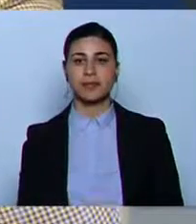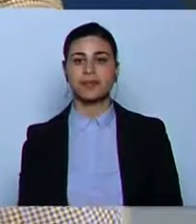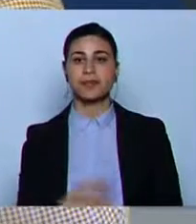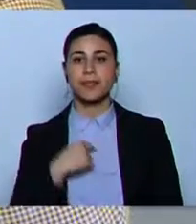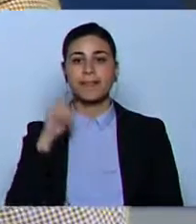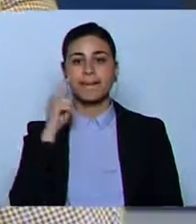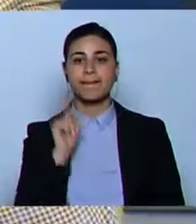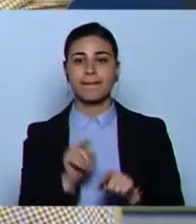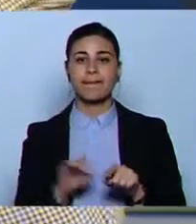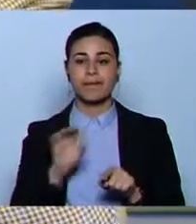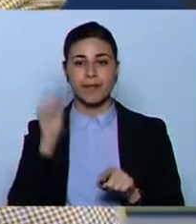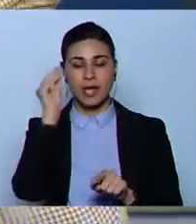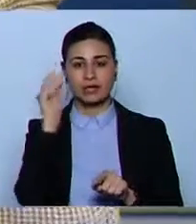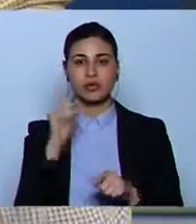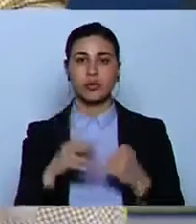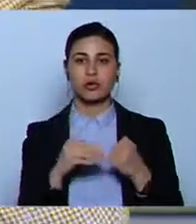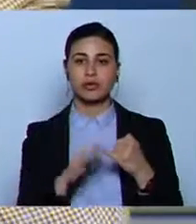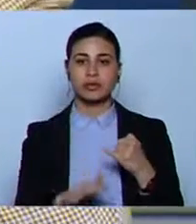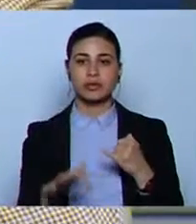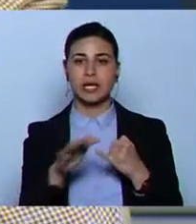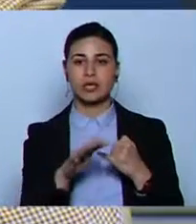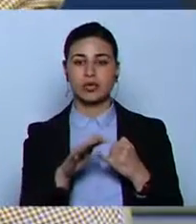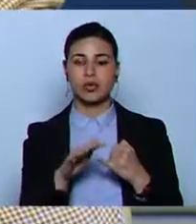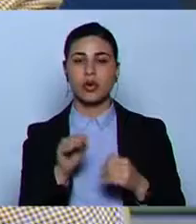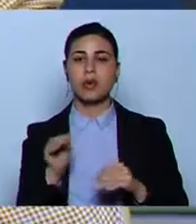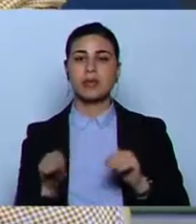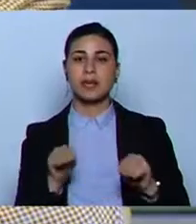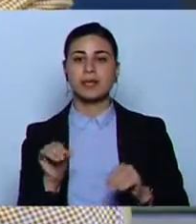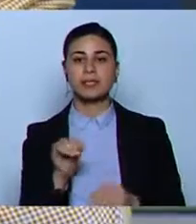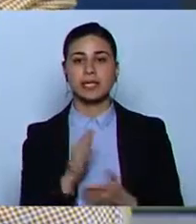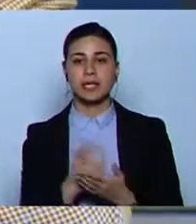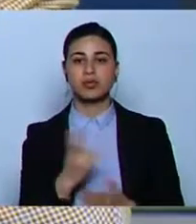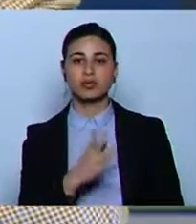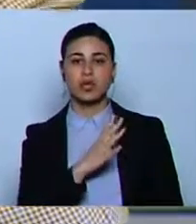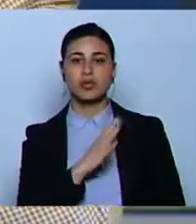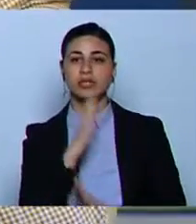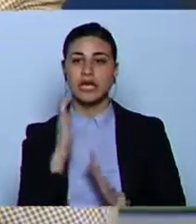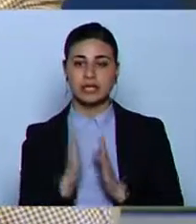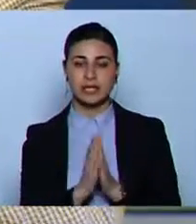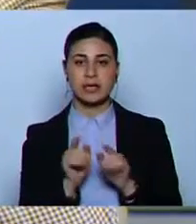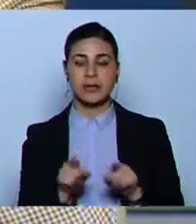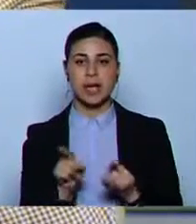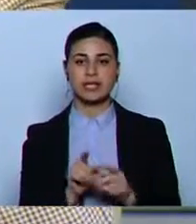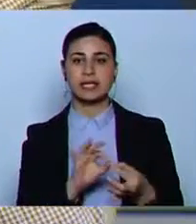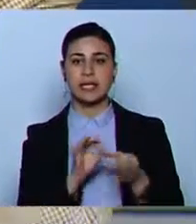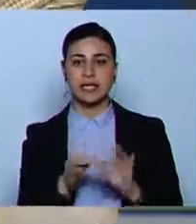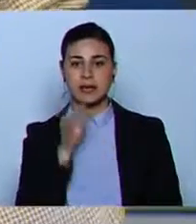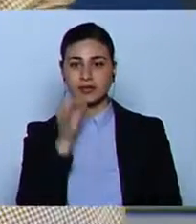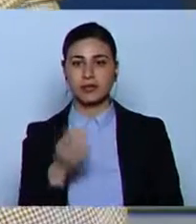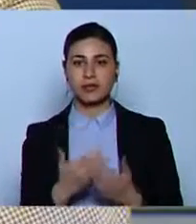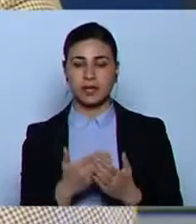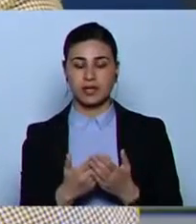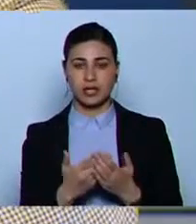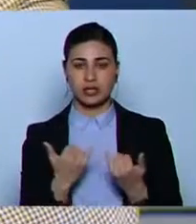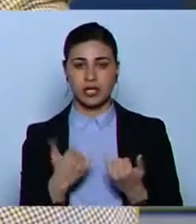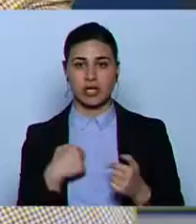ვთქვათ, აი აზრი, რომ ტერიტორიული მდებარეობიდან გამომდინარე უნდა მოხდეს გაერთიანება, აი ესეთ წინადადებას მივაწვდი. მაგალითად,